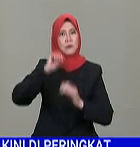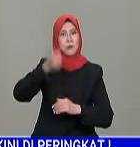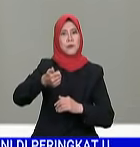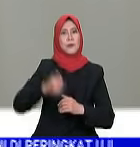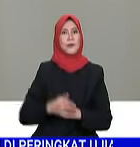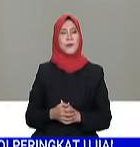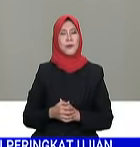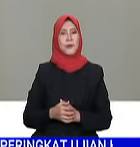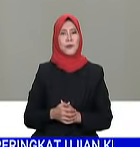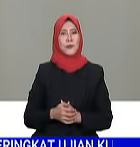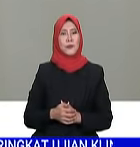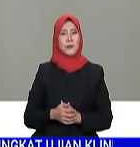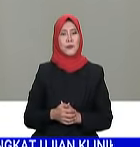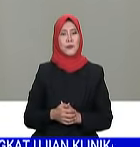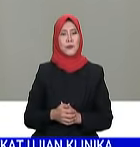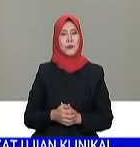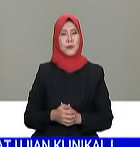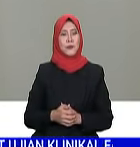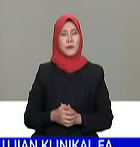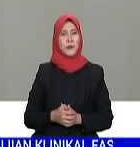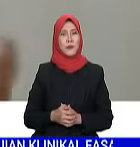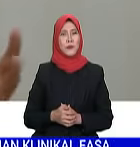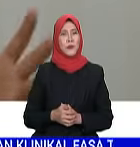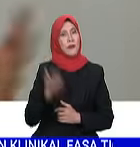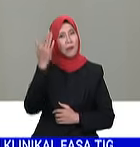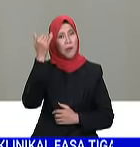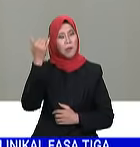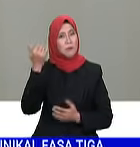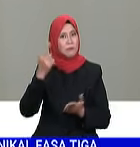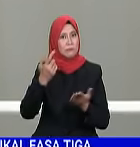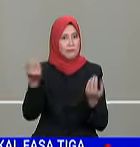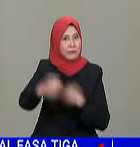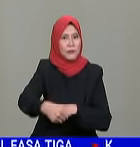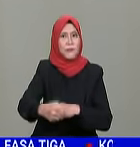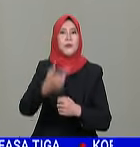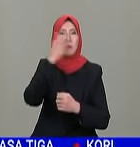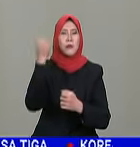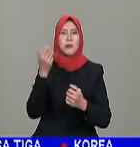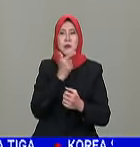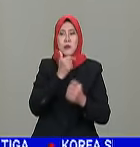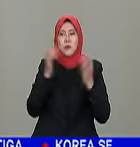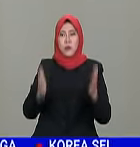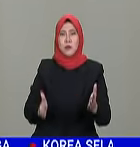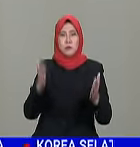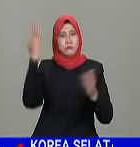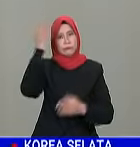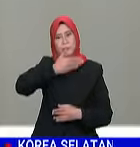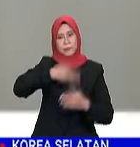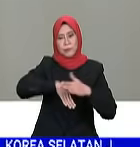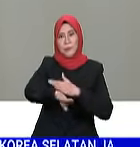bagi memastikan tiada pergerakan orang-orang yang tak berkenaan masuk negeri Melaka lah.